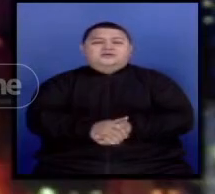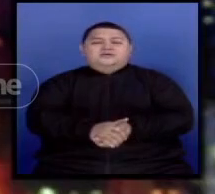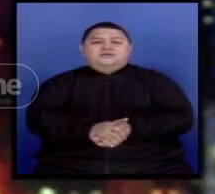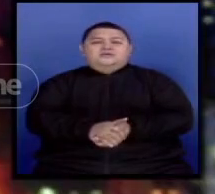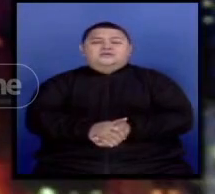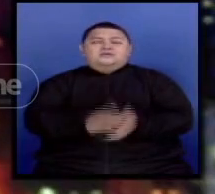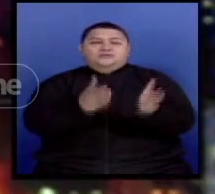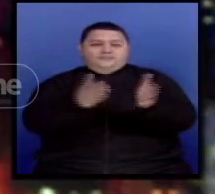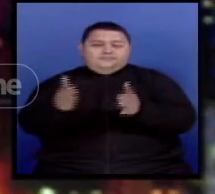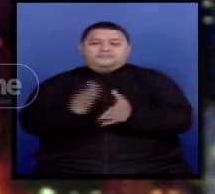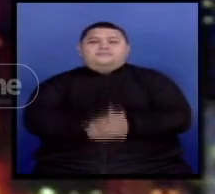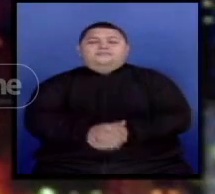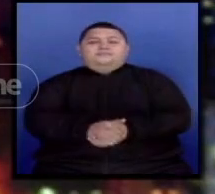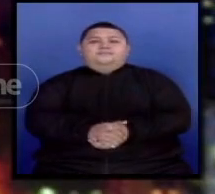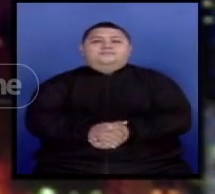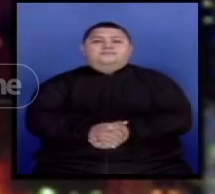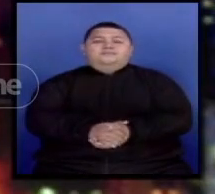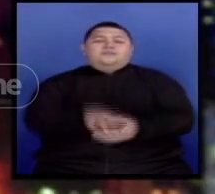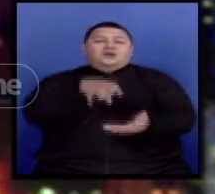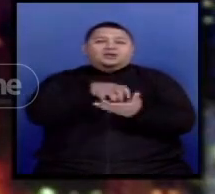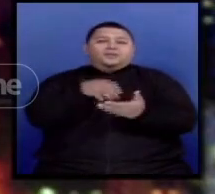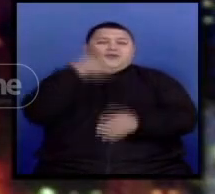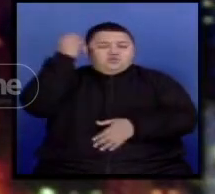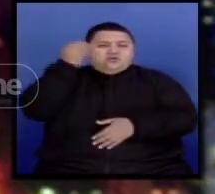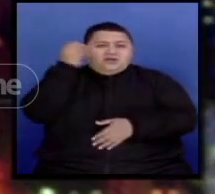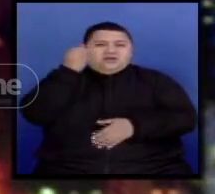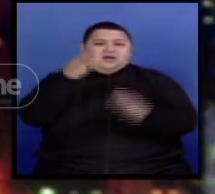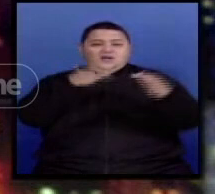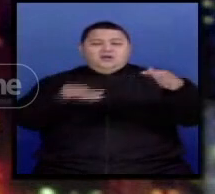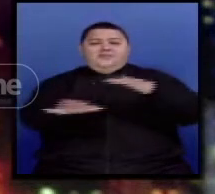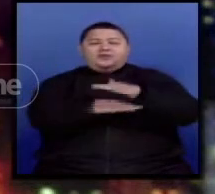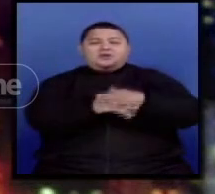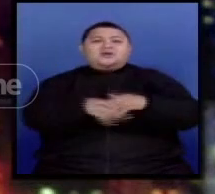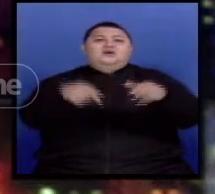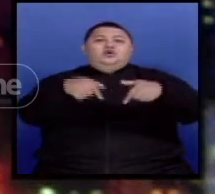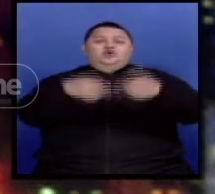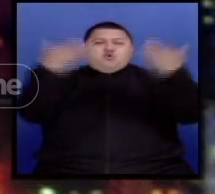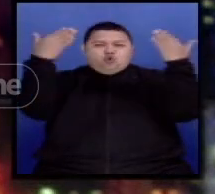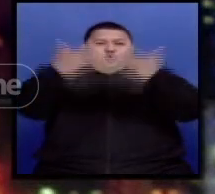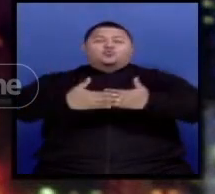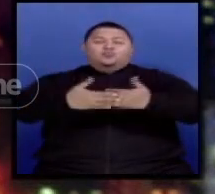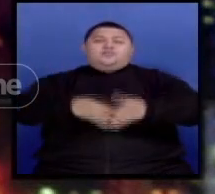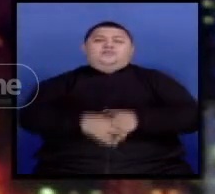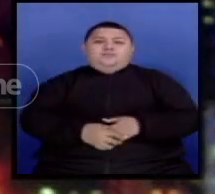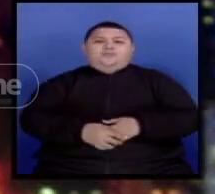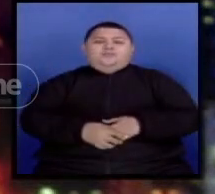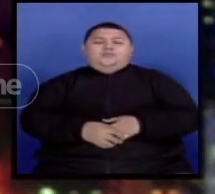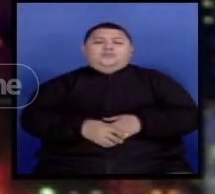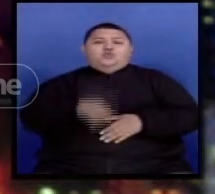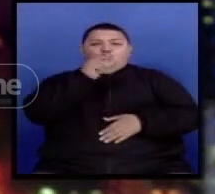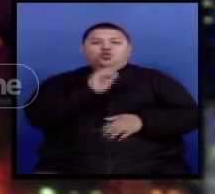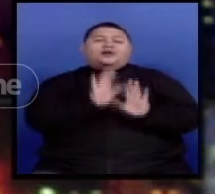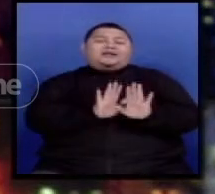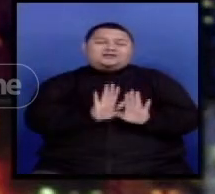Dan pemirsa, kita ke informasi selanjutnya. Objek wisata di lereng Gunung Merapi ditutup pasca erupsi yang terjadi. Penutupan dilakukan guna